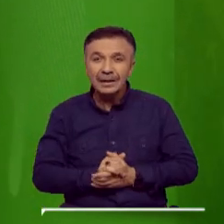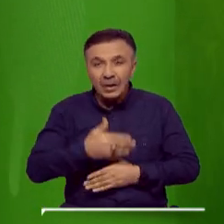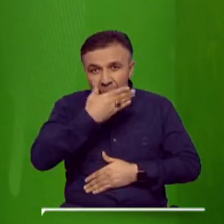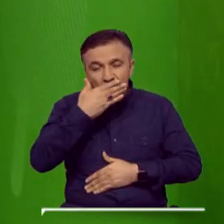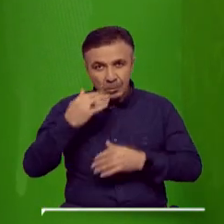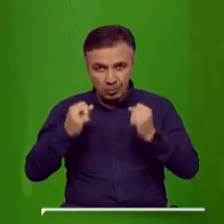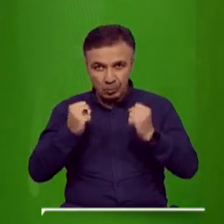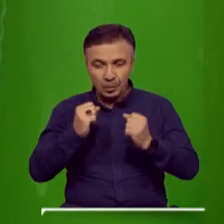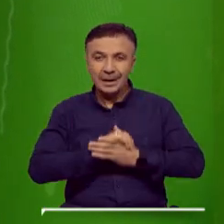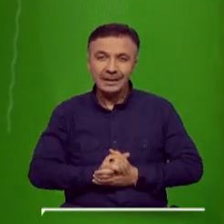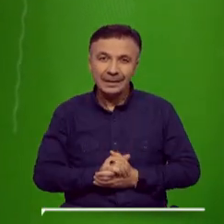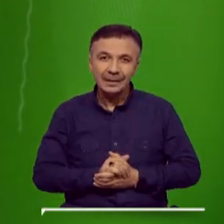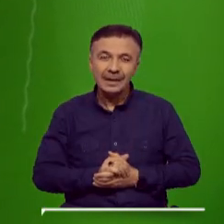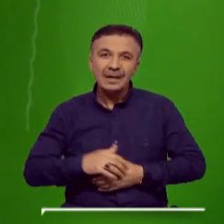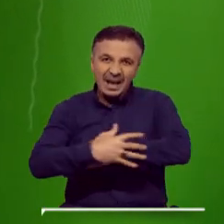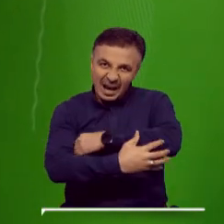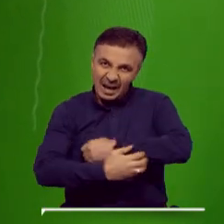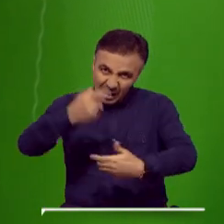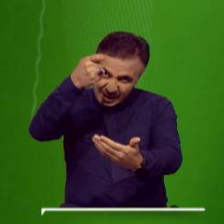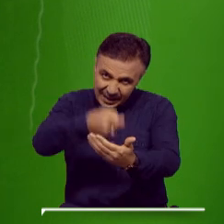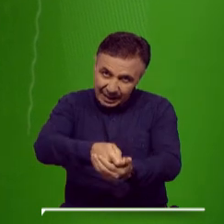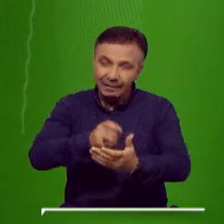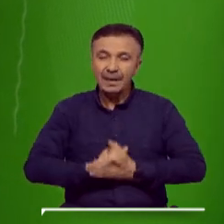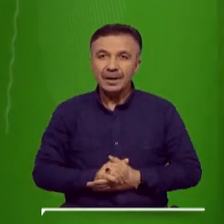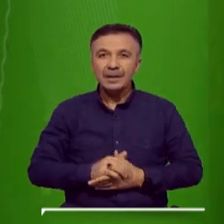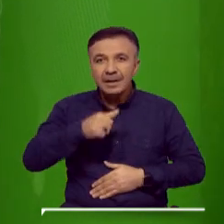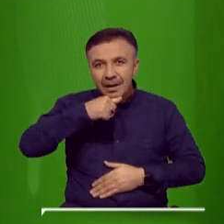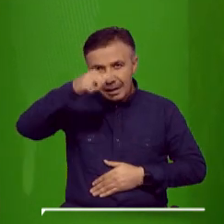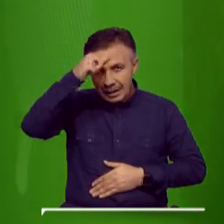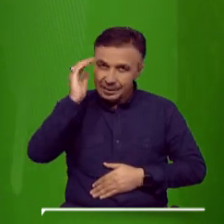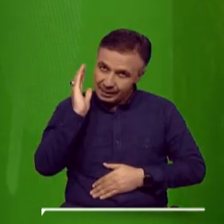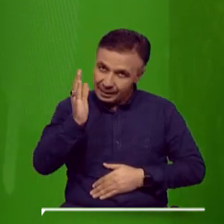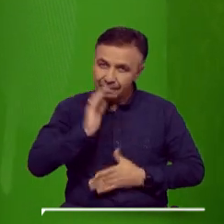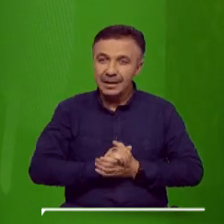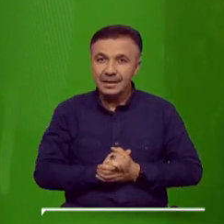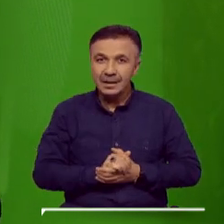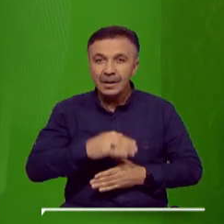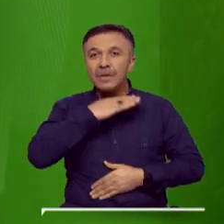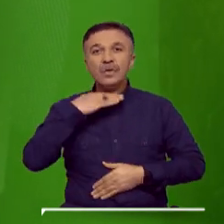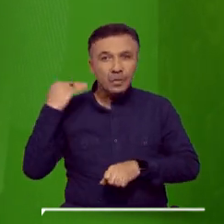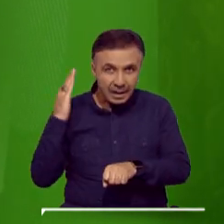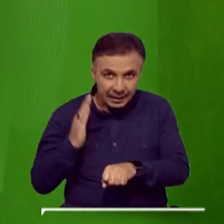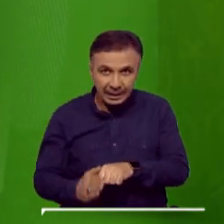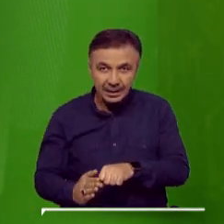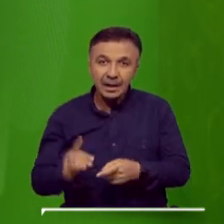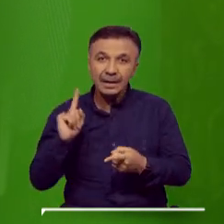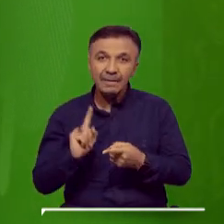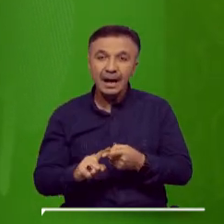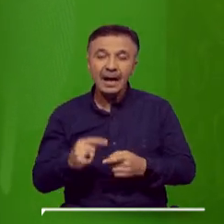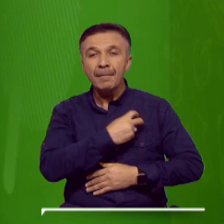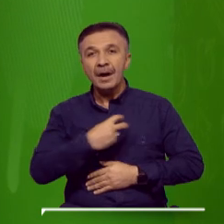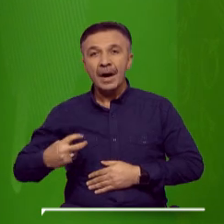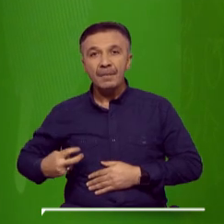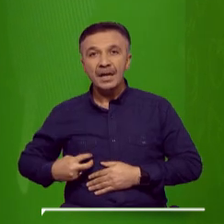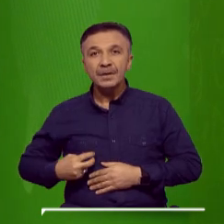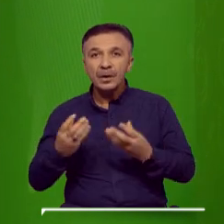oruç tutmak, zekat vermek, hacca gitmek, kurban kesmek ve salavat